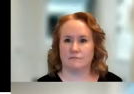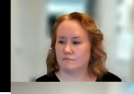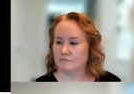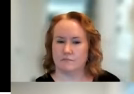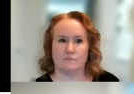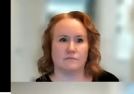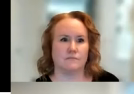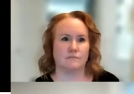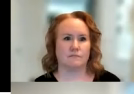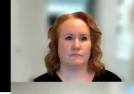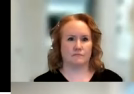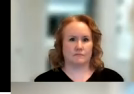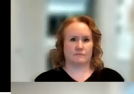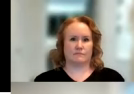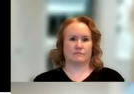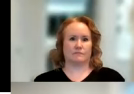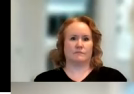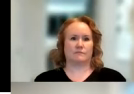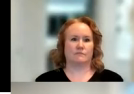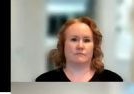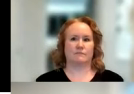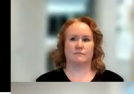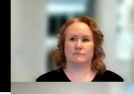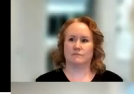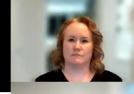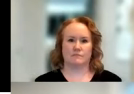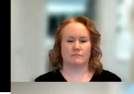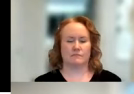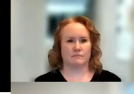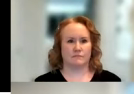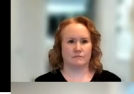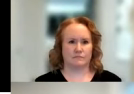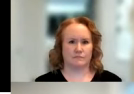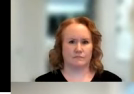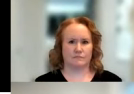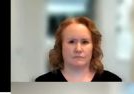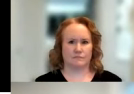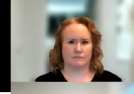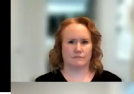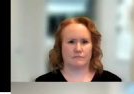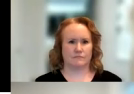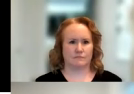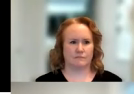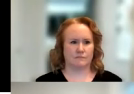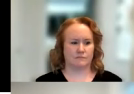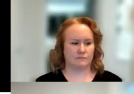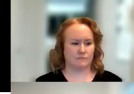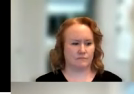kan navigere, velge knapper, sette haker i avkrysningsfelt og så videre med det utstyret som de